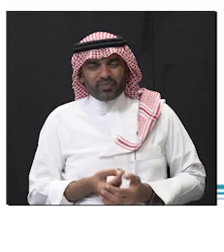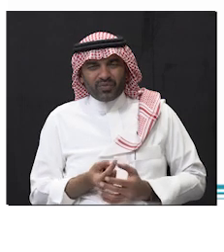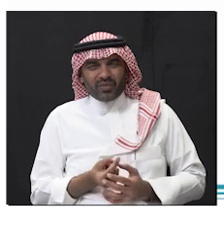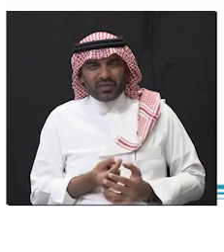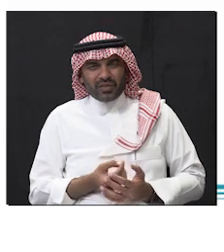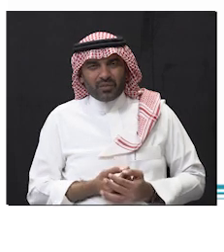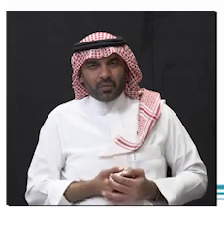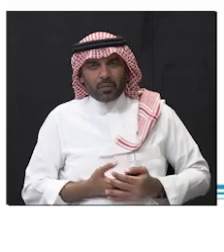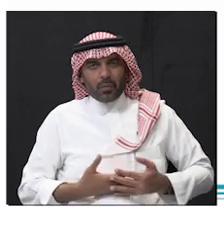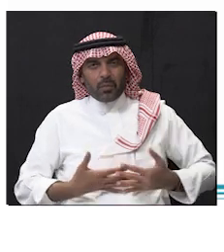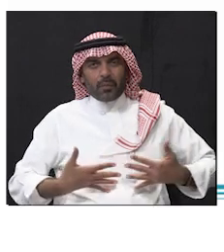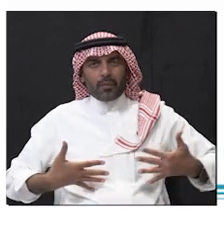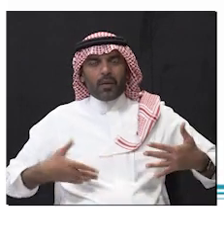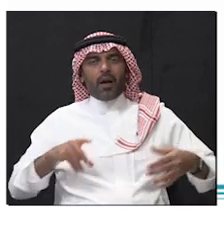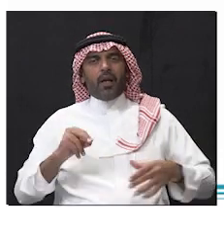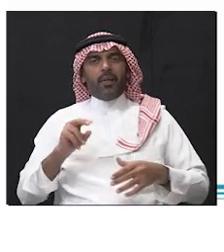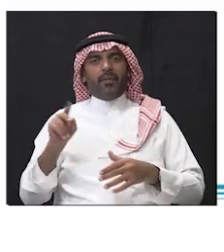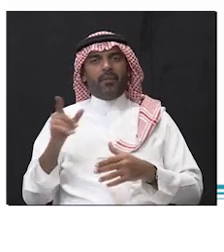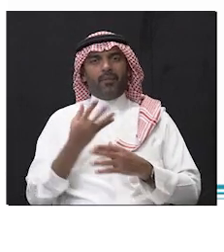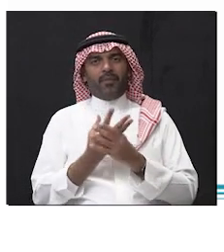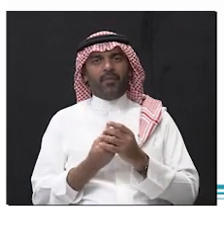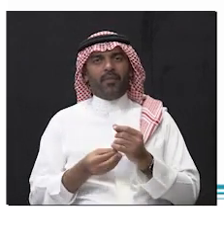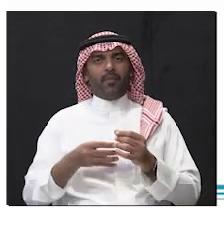الغير كامل. أحسنتم.